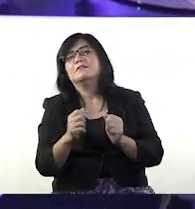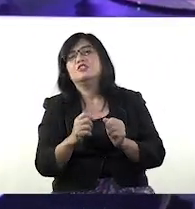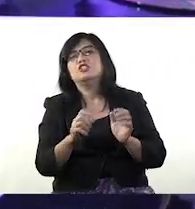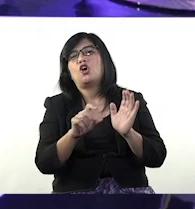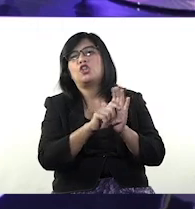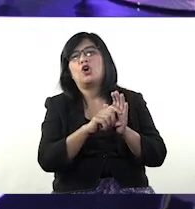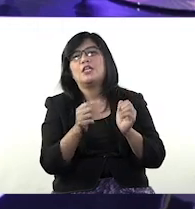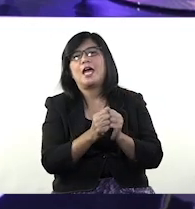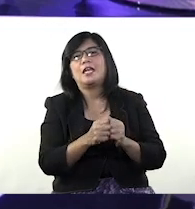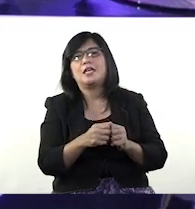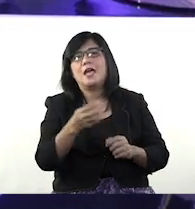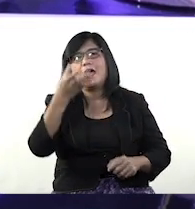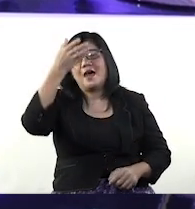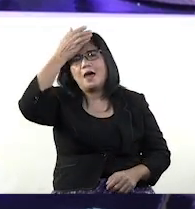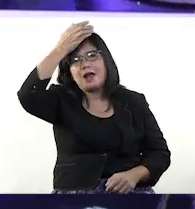puasa